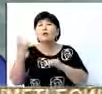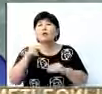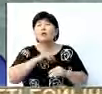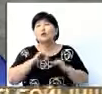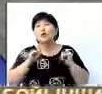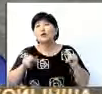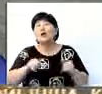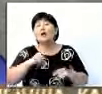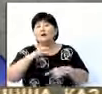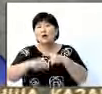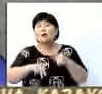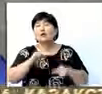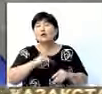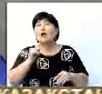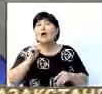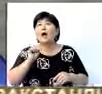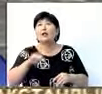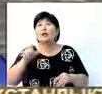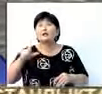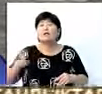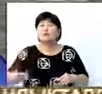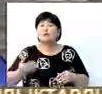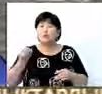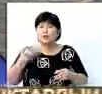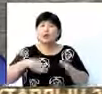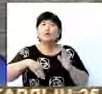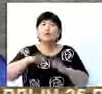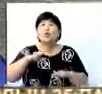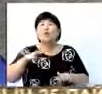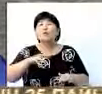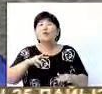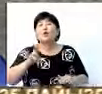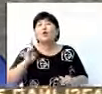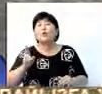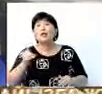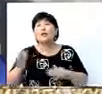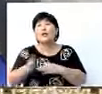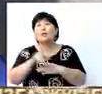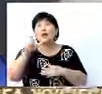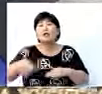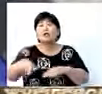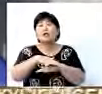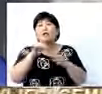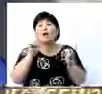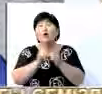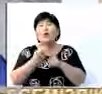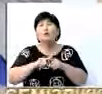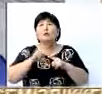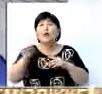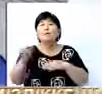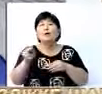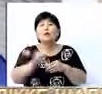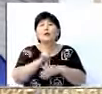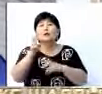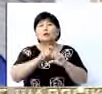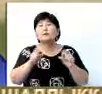өркендеп, ата кәсіпті түлеткен аралдықтардың тұрмысы едәуір түзелген. Мұхтар Құл-Мұхаммед балықшылар қауымымен кездесіп, Шалғайдағы балық өңдеу